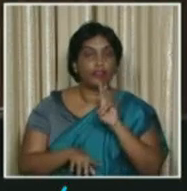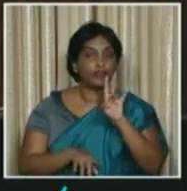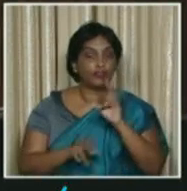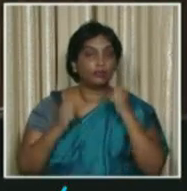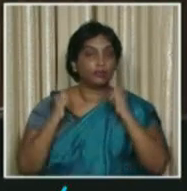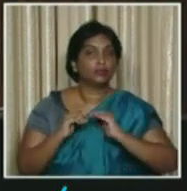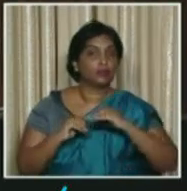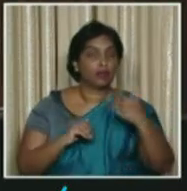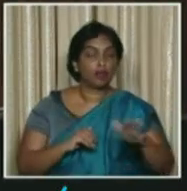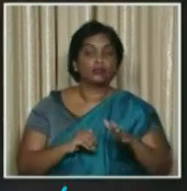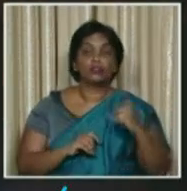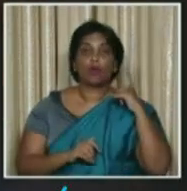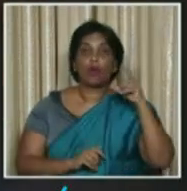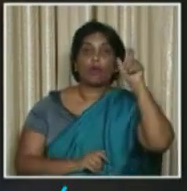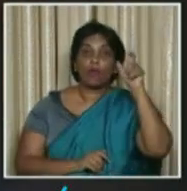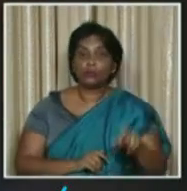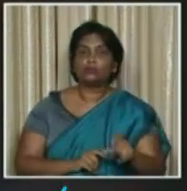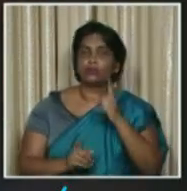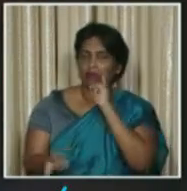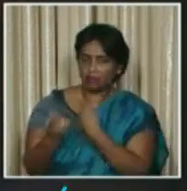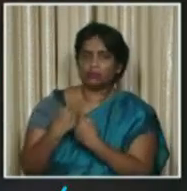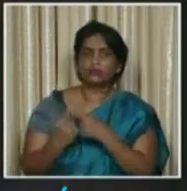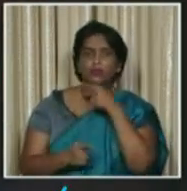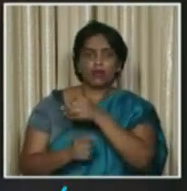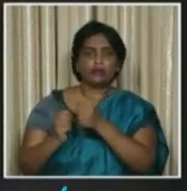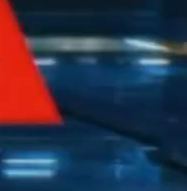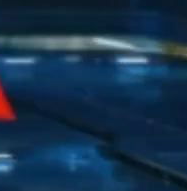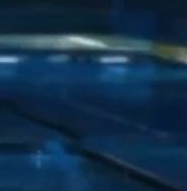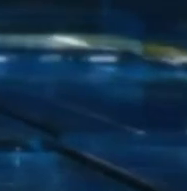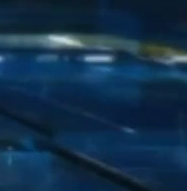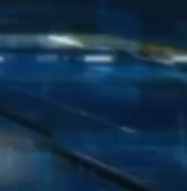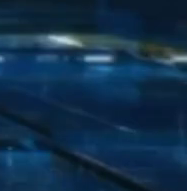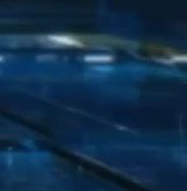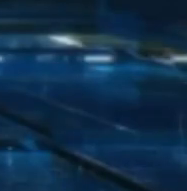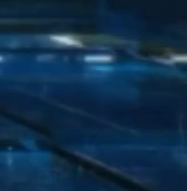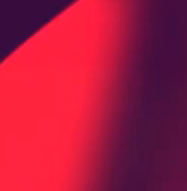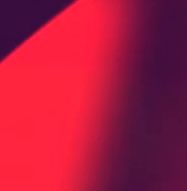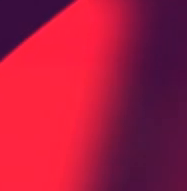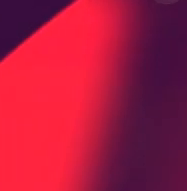එළියේ වාඩි කරලා තියපු හමුදා නිලධාරීන් ගැන පරීක්ෂණයක් කරනවා. මොකද එතනනේ දැන් මේ සැකය තියෙන්නේ.